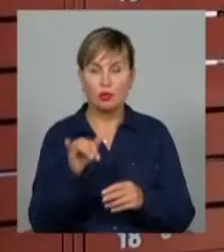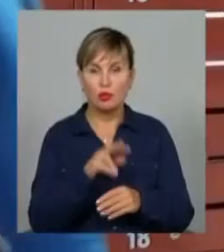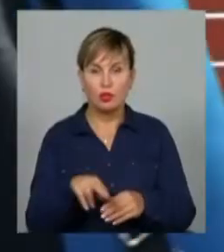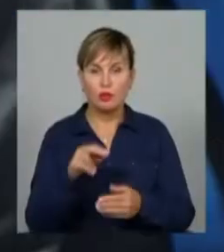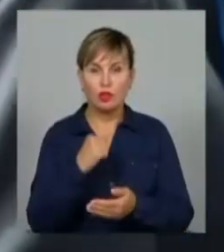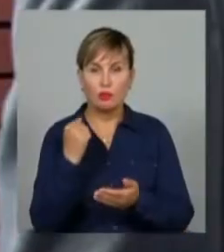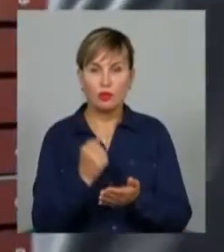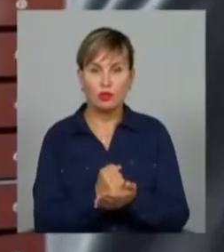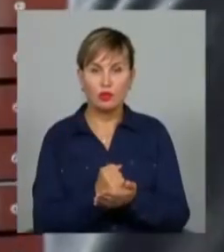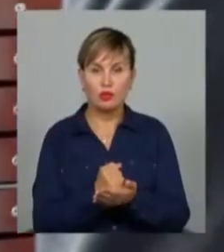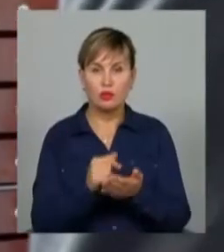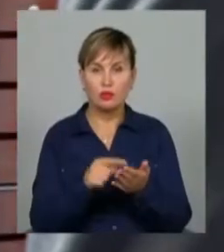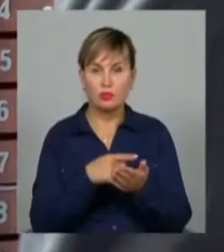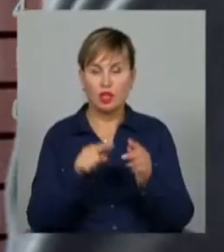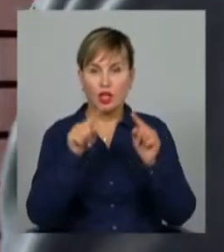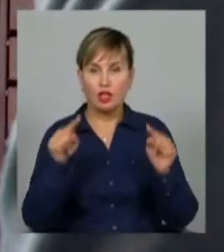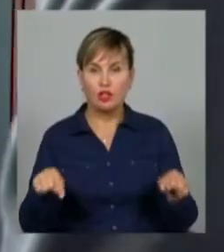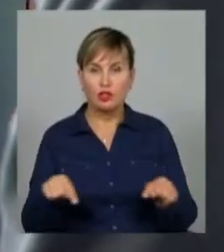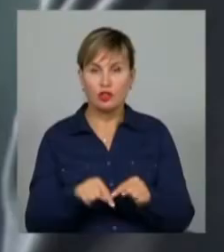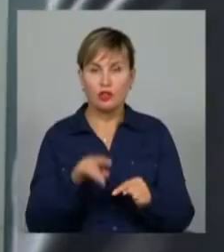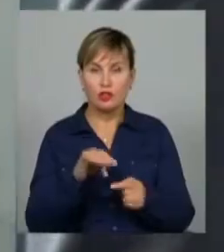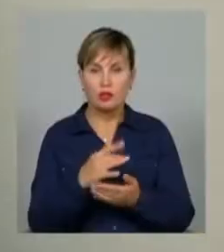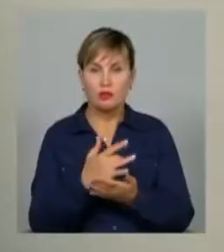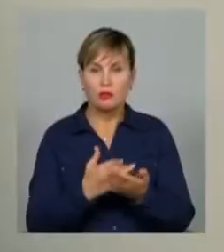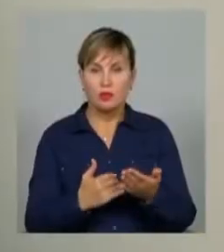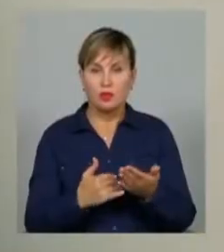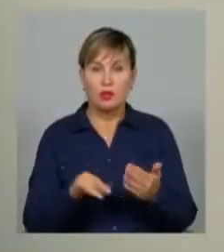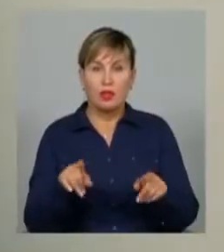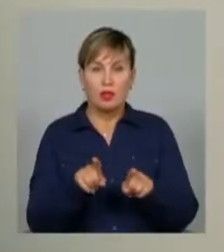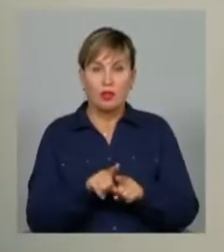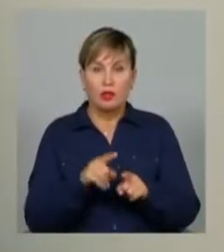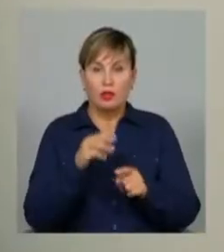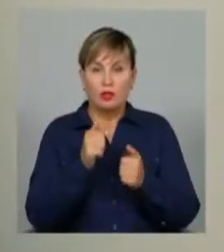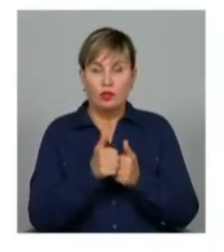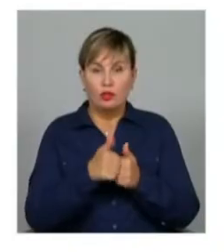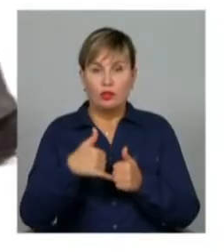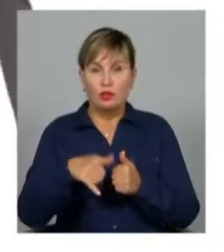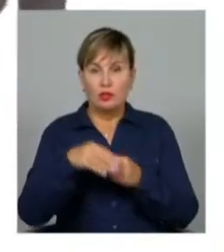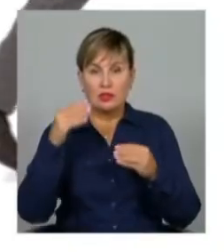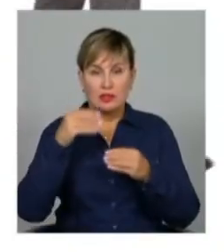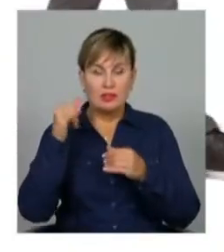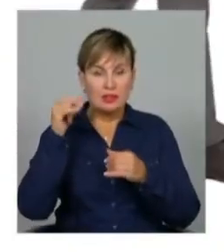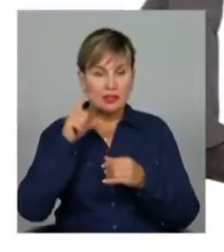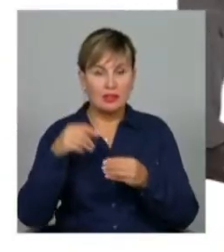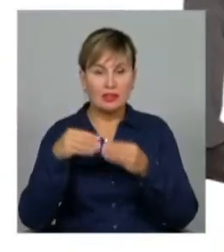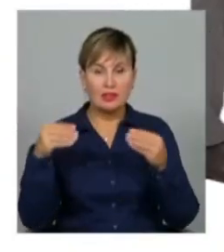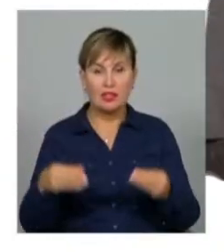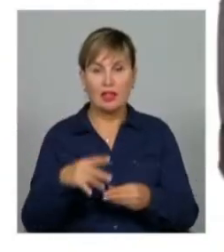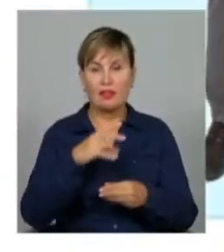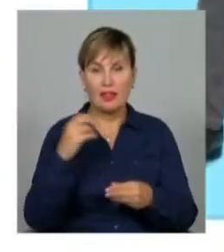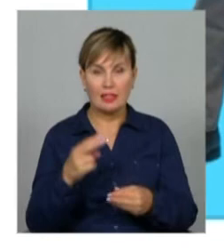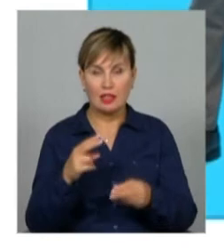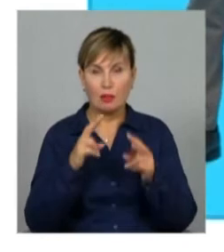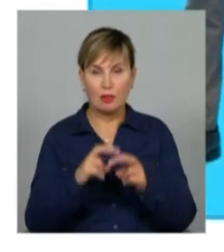заверенное печатью, планшет с мобильным приложением и списком объектов, а также шарфы и портфель синего цвета, символ национальной